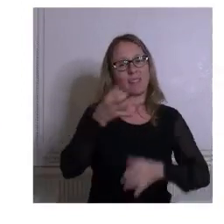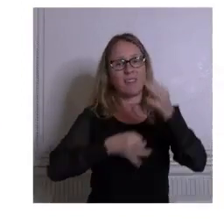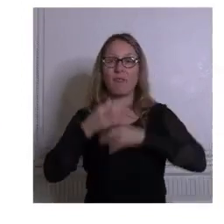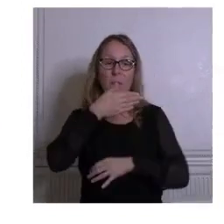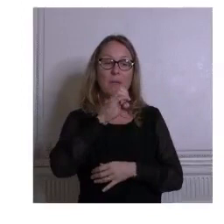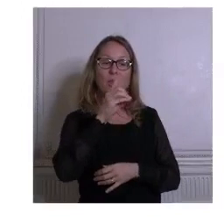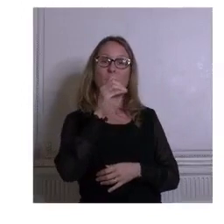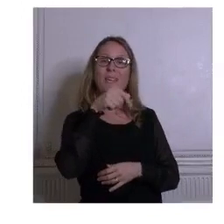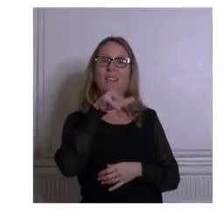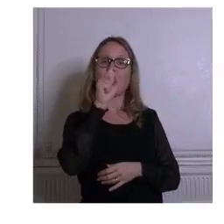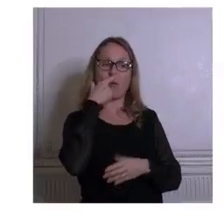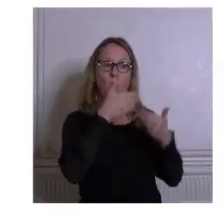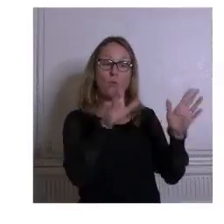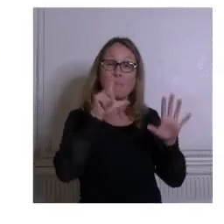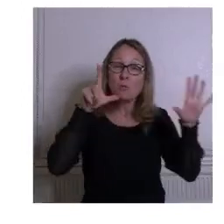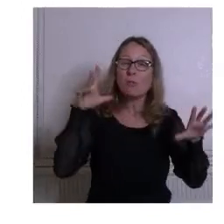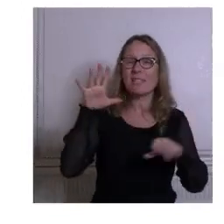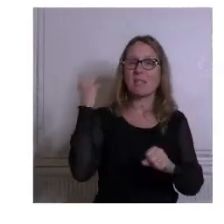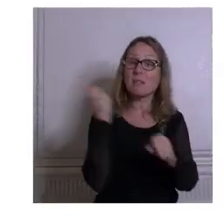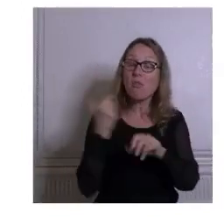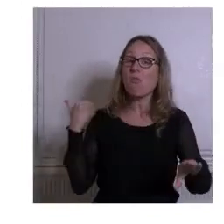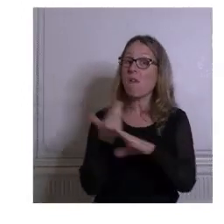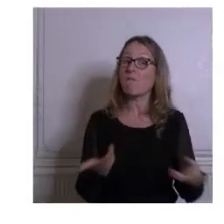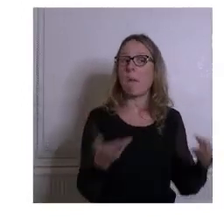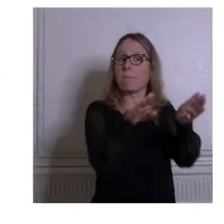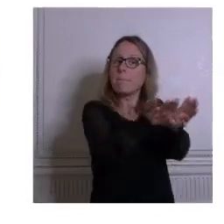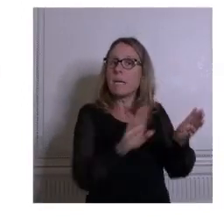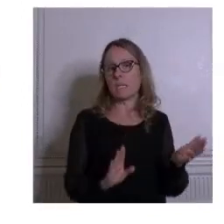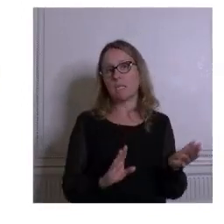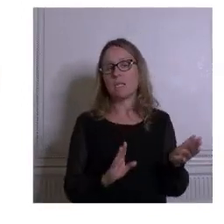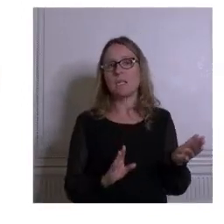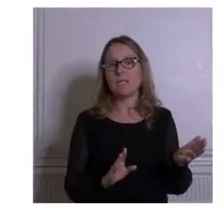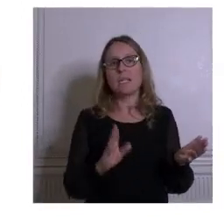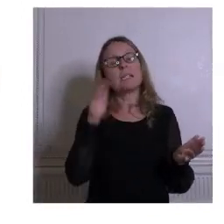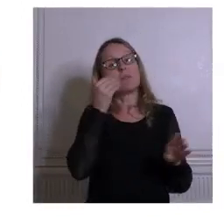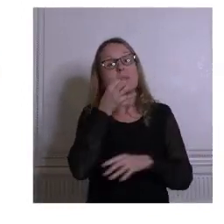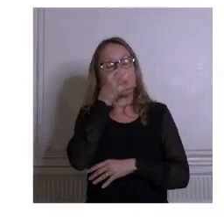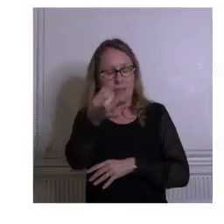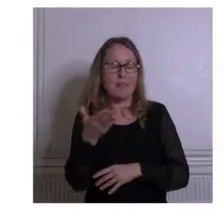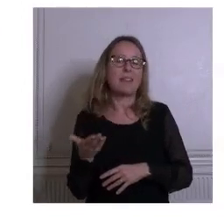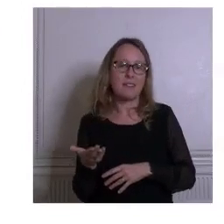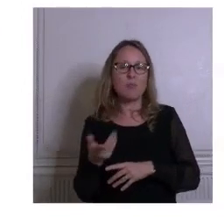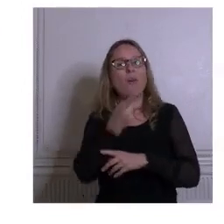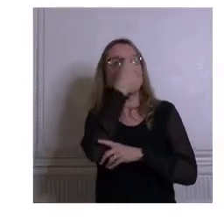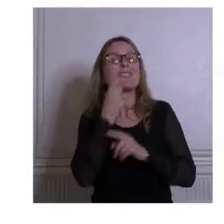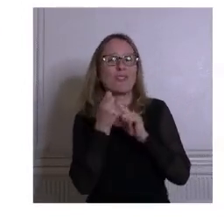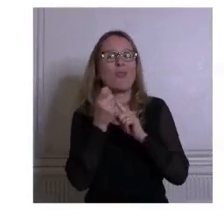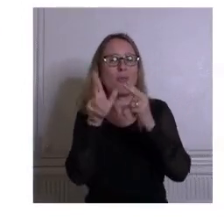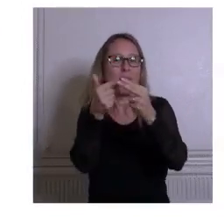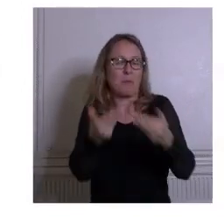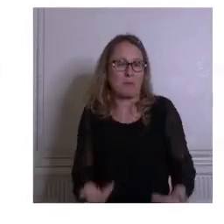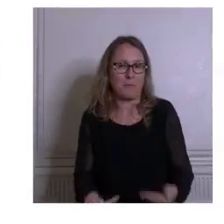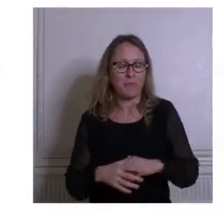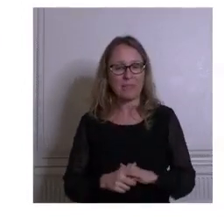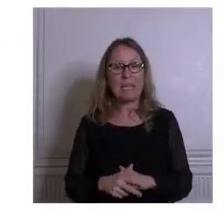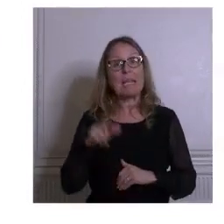ajouts que j'ai proposés même. Voilà, et avec les ajouts, effectivement, qui ont été proposés là. Bien sûr. Juste vous rappeler, ma chère collègue, que